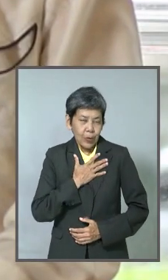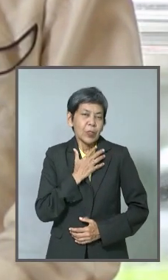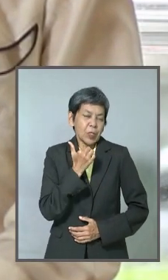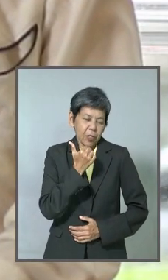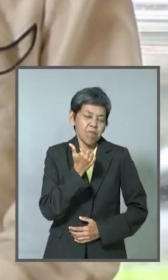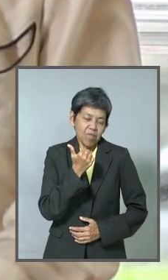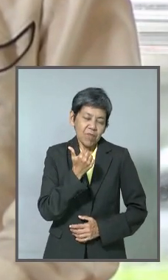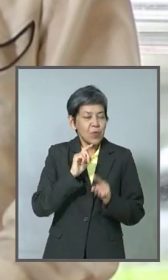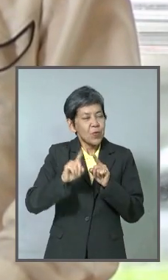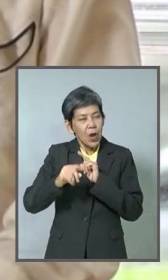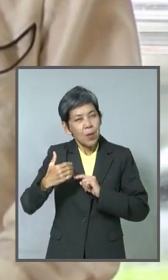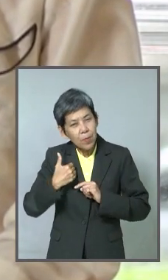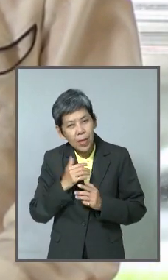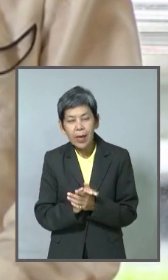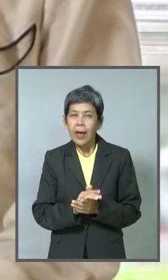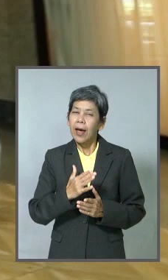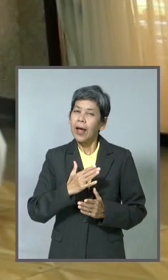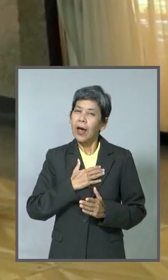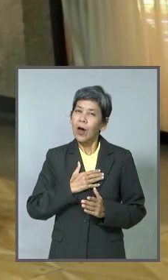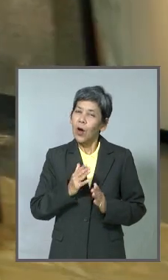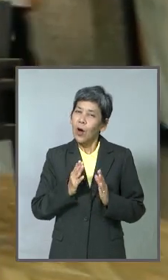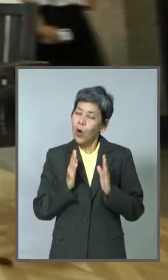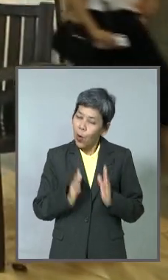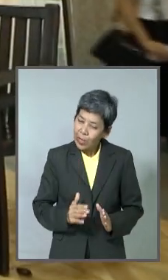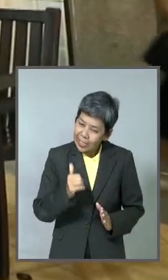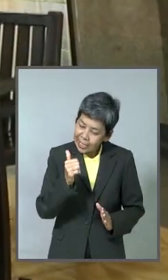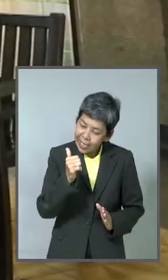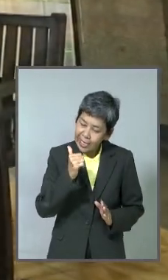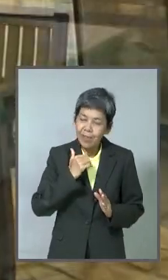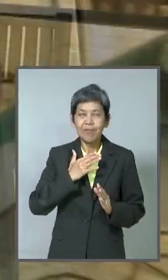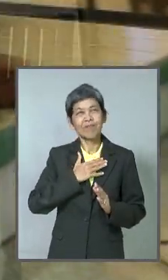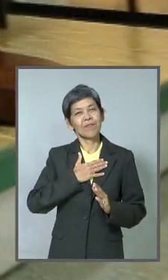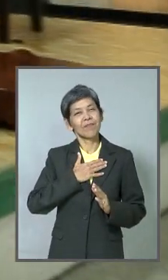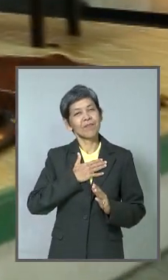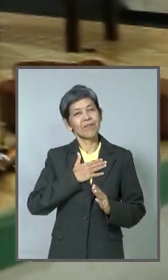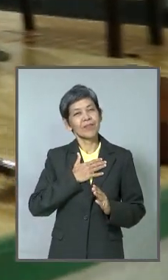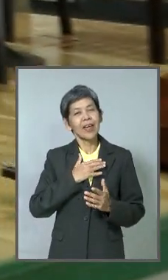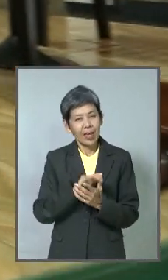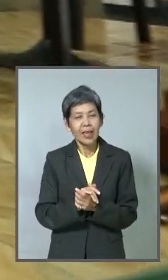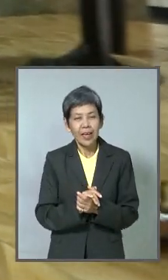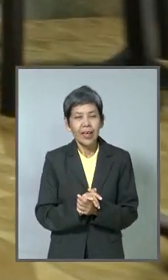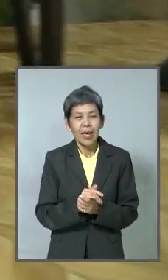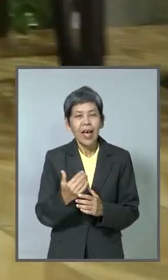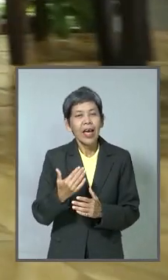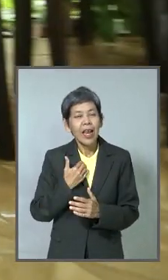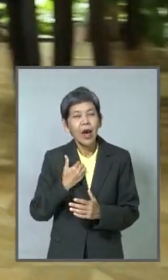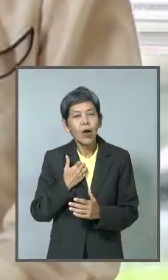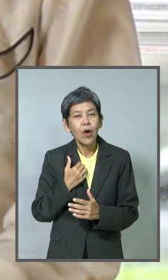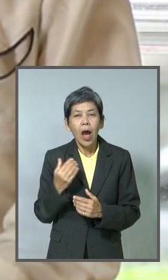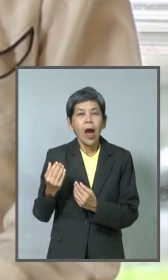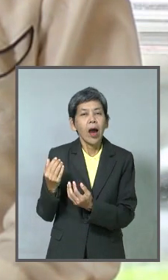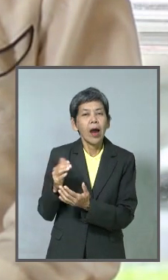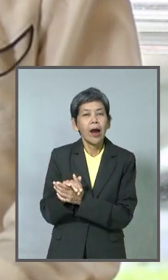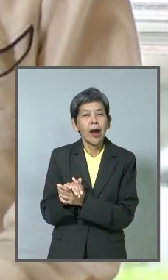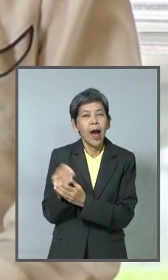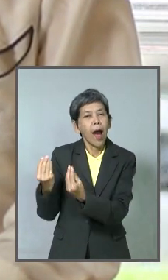ภูมิใจในหลายเรื่องครับทั้งเป็นคนที่ดีต่อคนอื่นแล้วก็ต่อผมแล้วก็เ